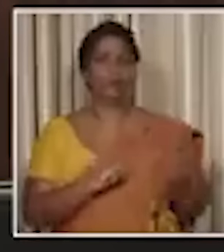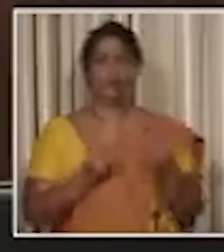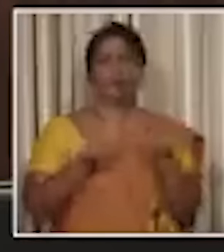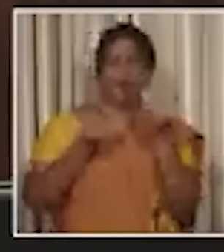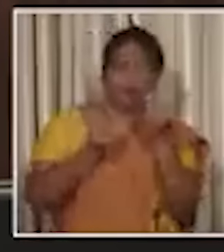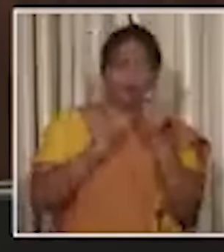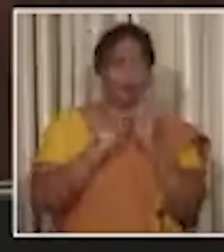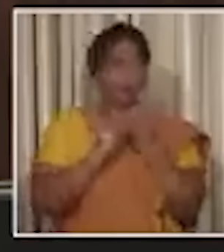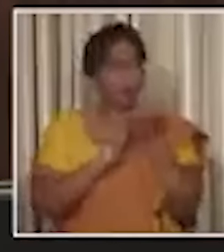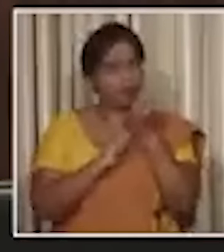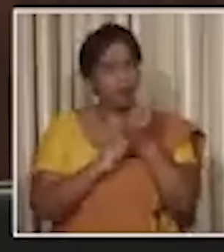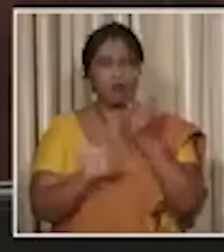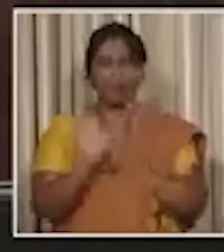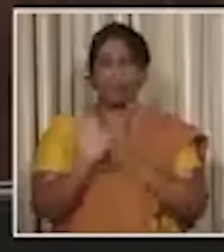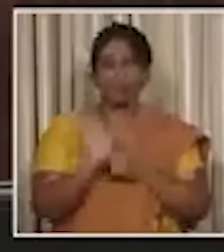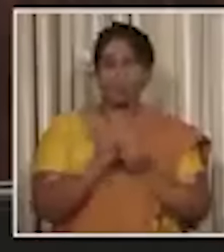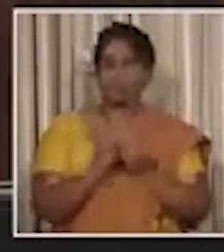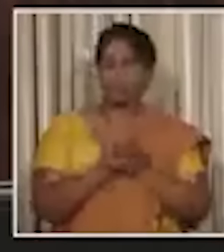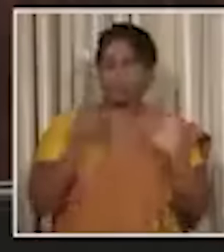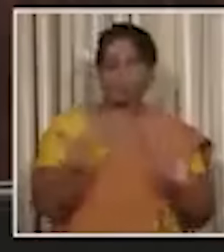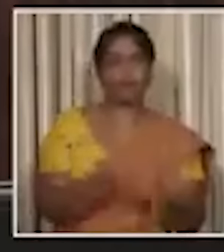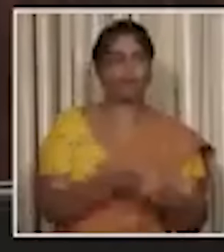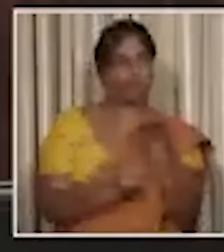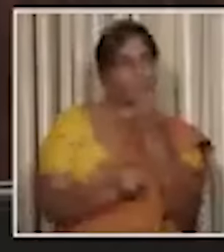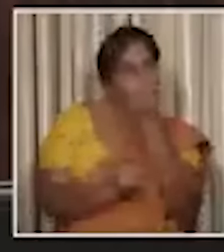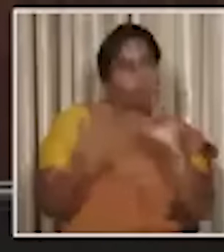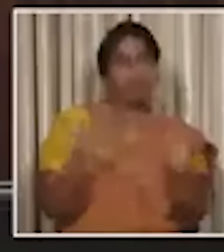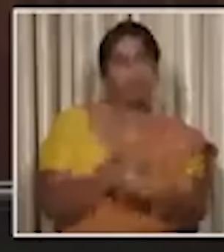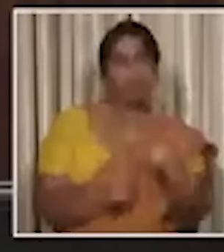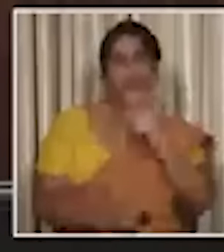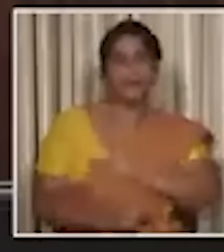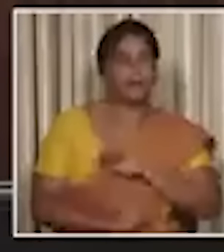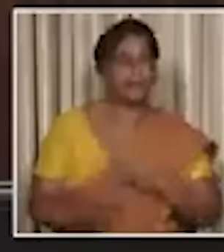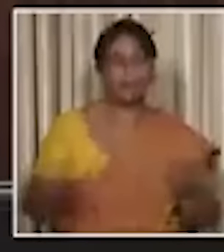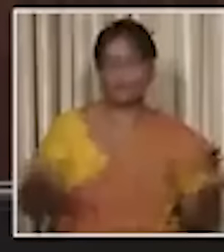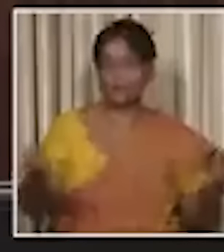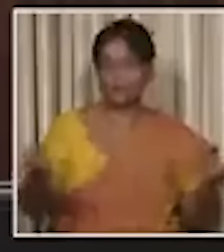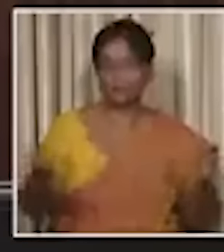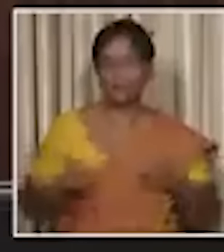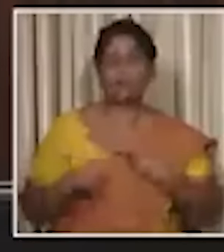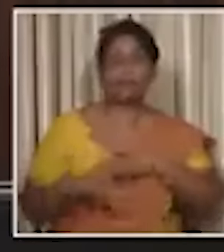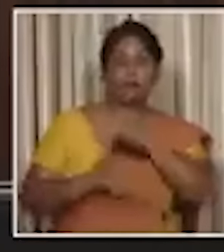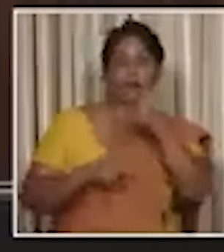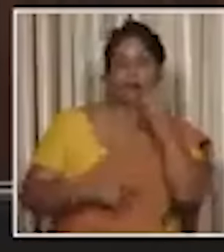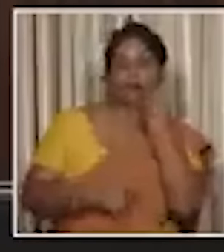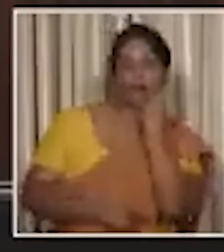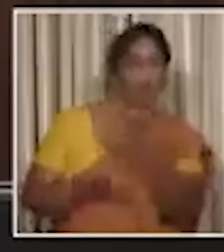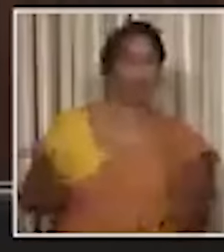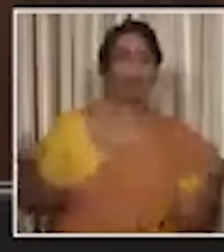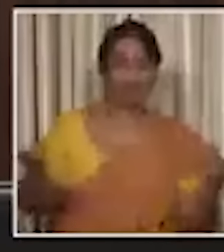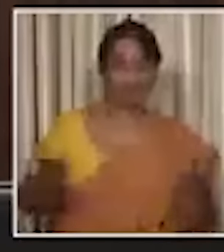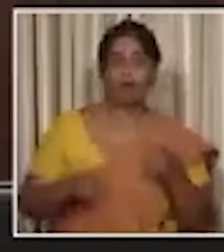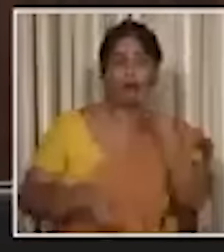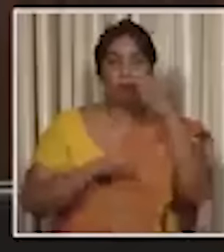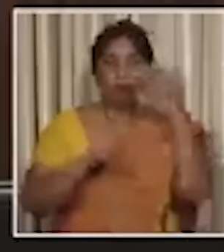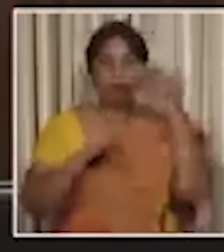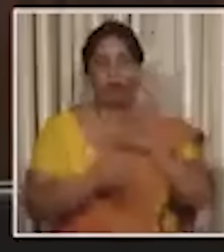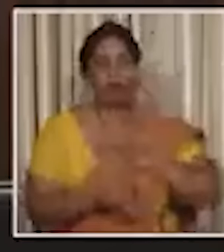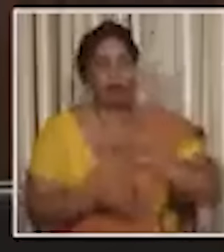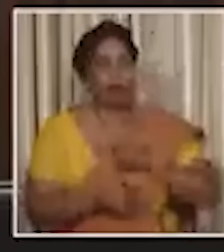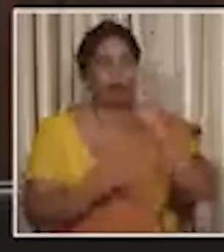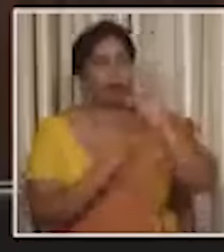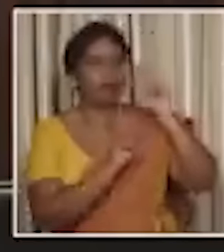எமக்கே உரித்தான சில உற்பத்திகள் இருக்கின்றது. அவற்றுக்கு மேலும் நாங்கள் பெறுமதிகளை சேகரித்து சேர்த்து புதிய கைத்தொழில் துறைகளாக வெளியில்